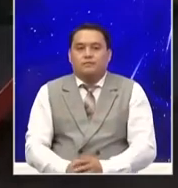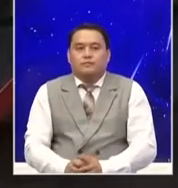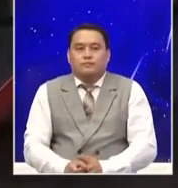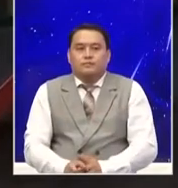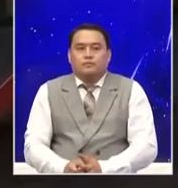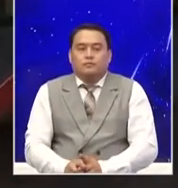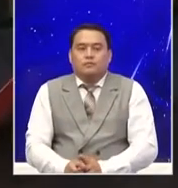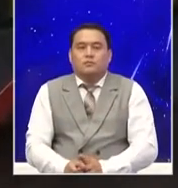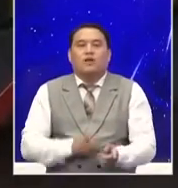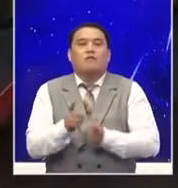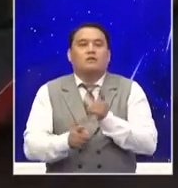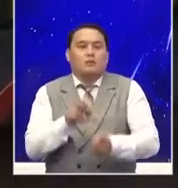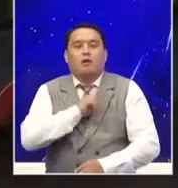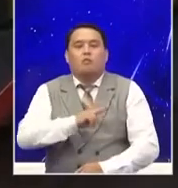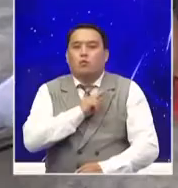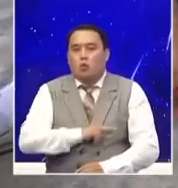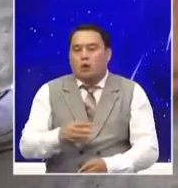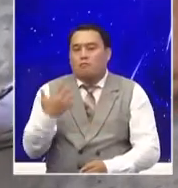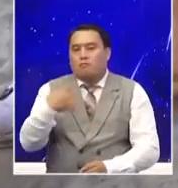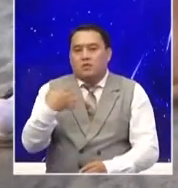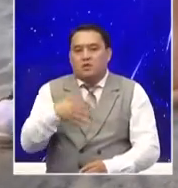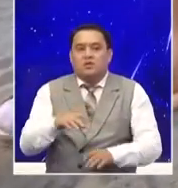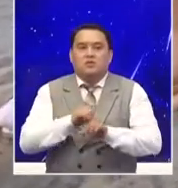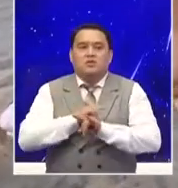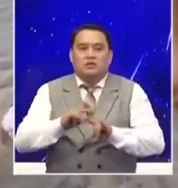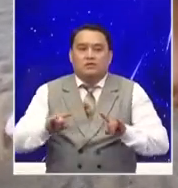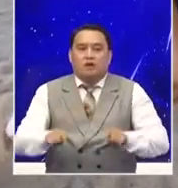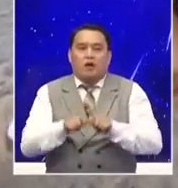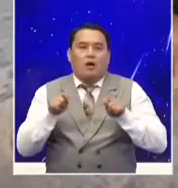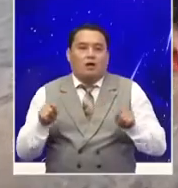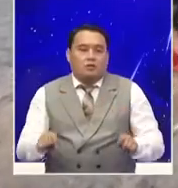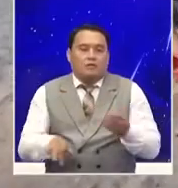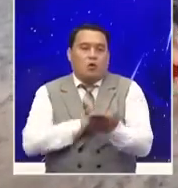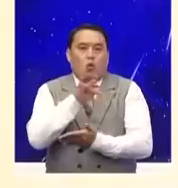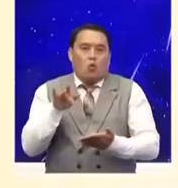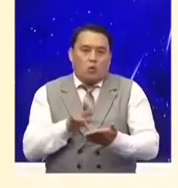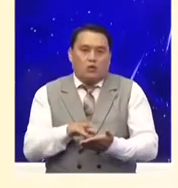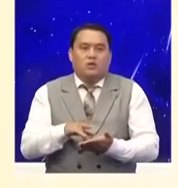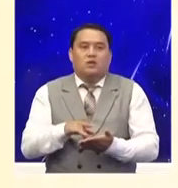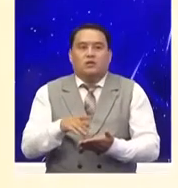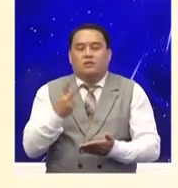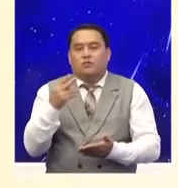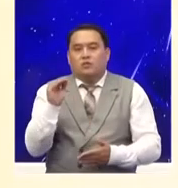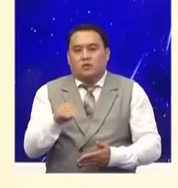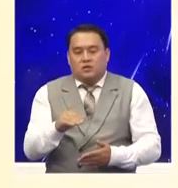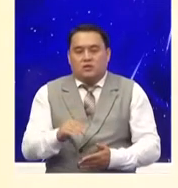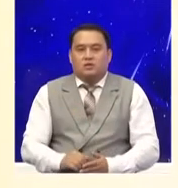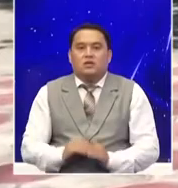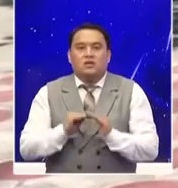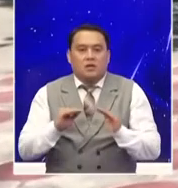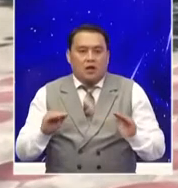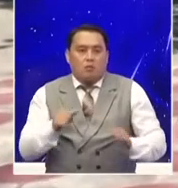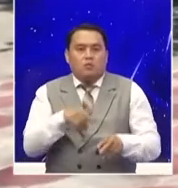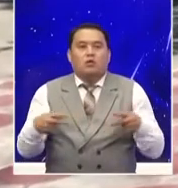после карантина возобновили свою работу более 50 дошкольных учреждений города, распахнув двери более чем 2000 дошколят. Для